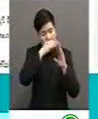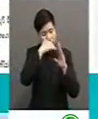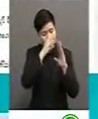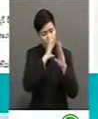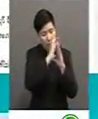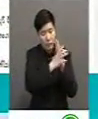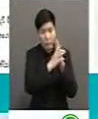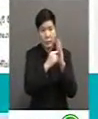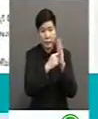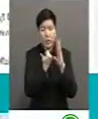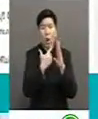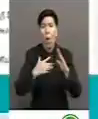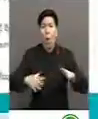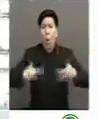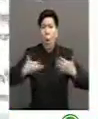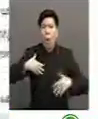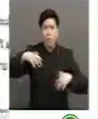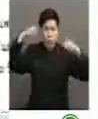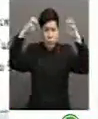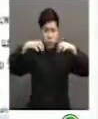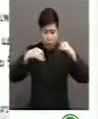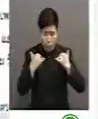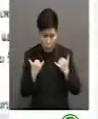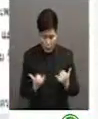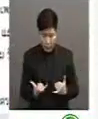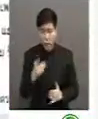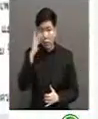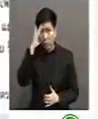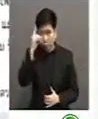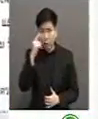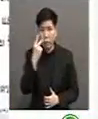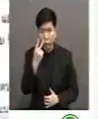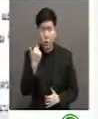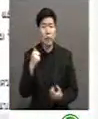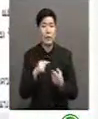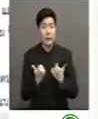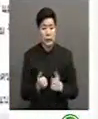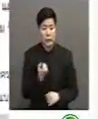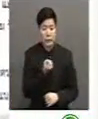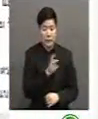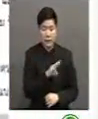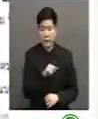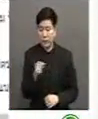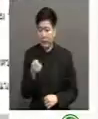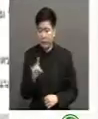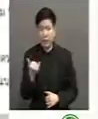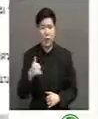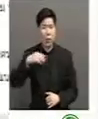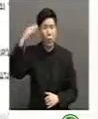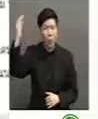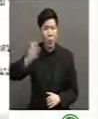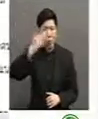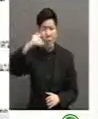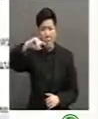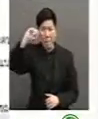ระวังในเรื่องของพายุฤดูร้อนในช่วงวันนี้แล้วก็วันพรุ่งนี้นะครับวันนี้นะครับ 17-18 มีนาคมนะครับทำให้มีพายุฝ